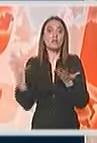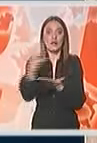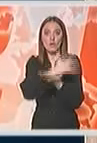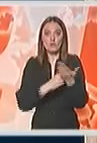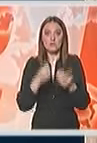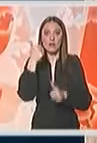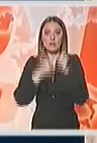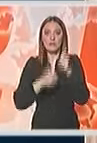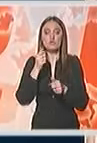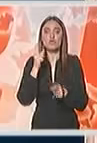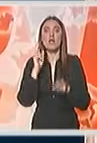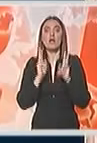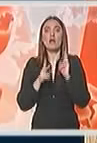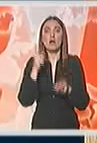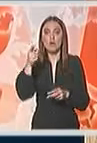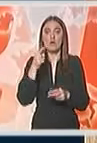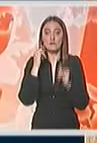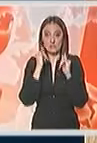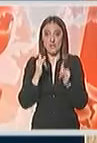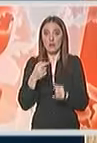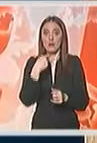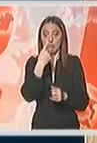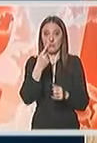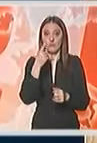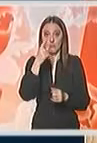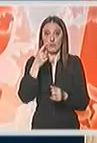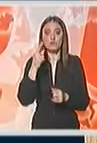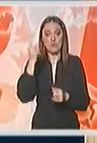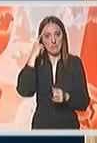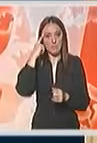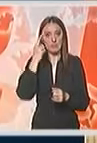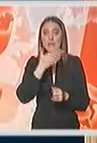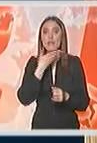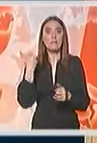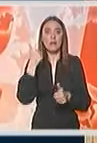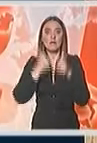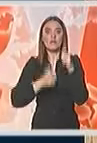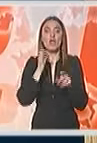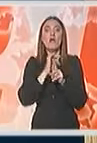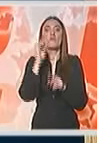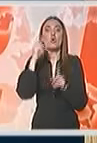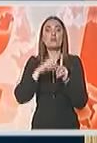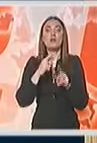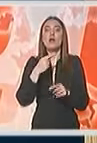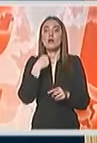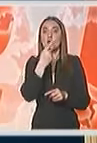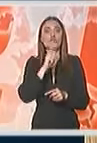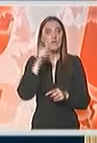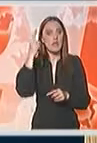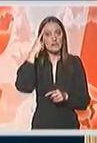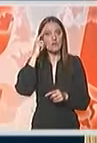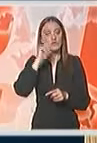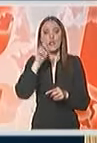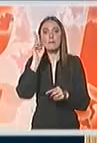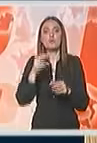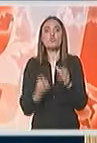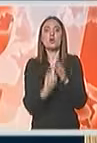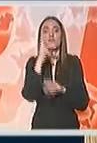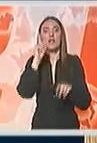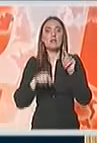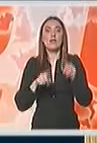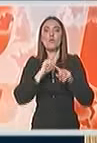takmičenjima. Kako Rastko Pocesta za sada iskazuje talenat u oblasti u kojoj nema takmičenja, u fondu napominju da to ne znači da ne može da ostvari neku